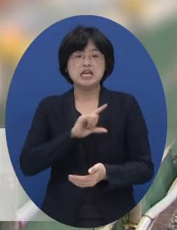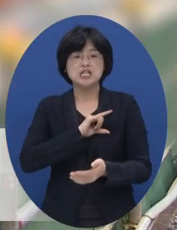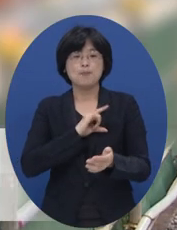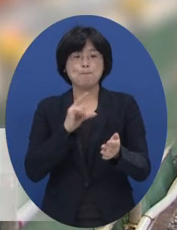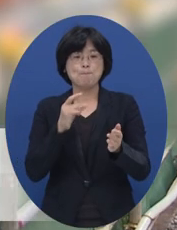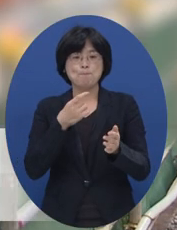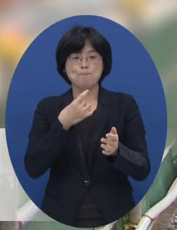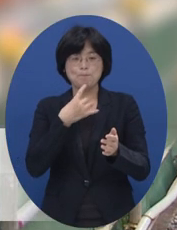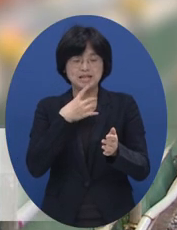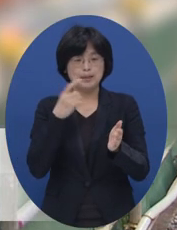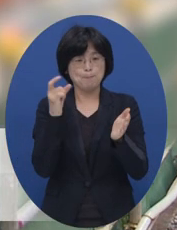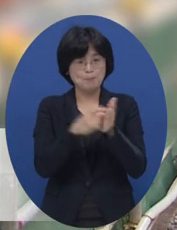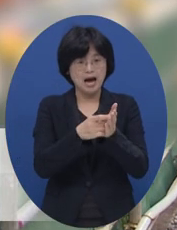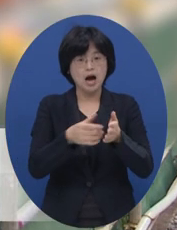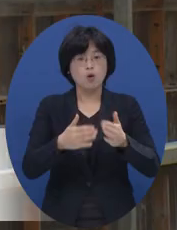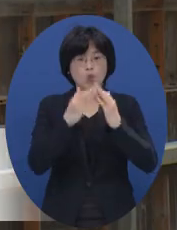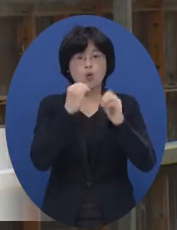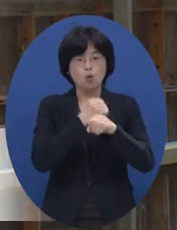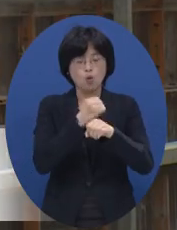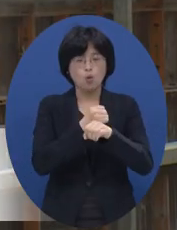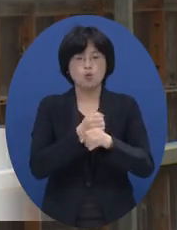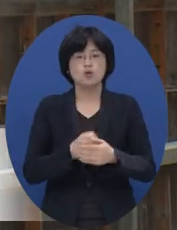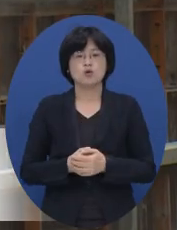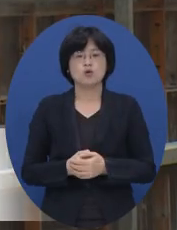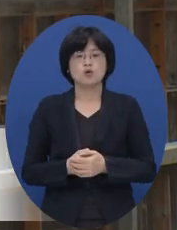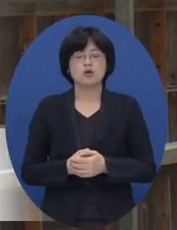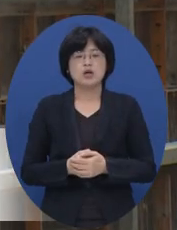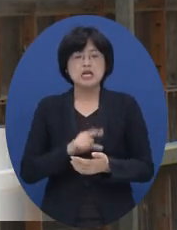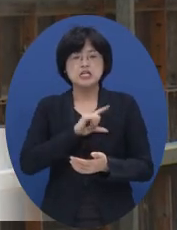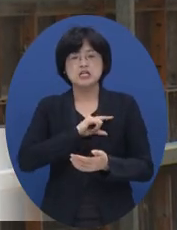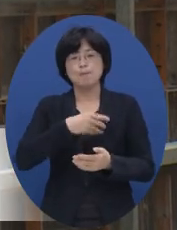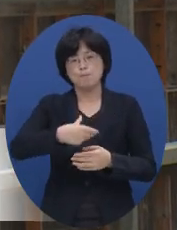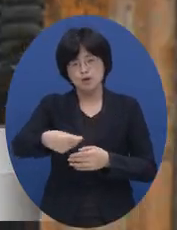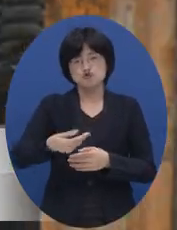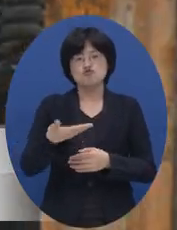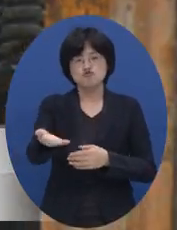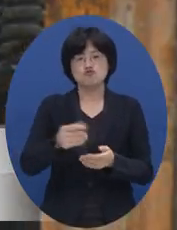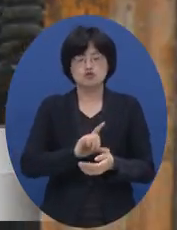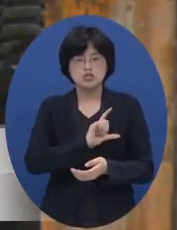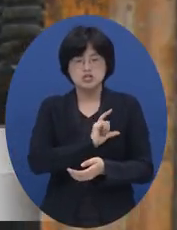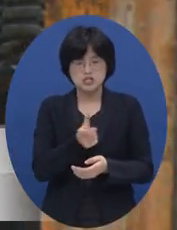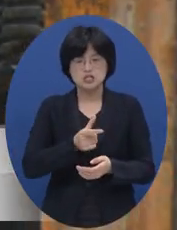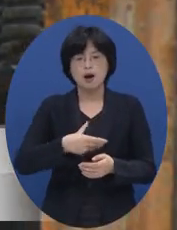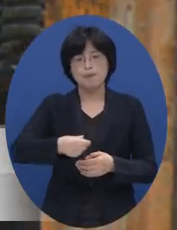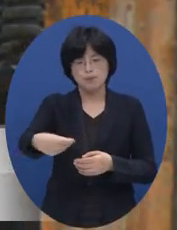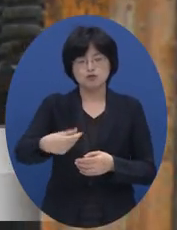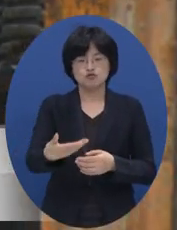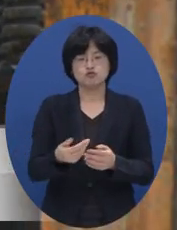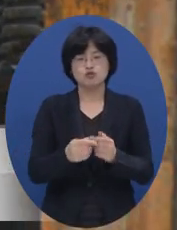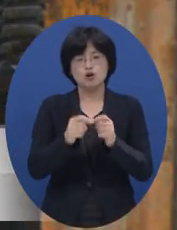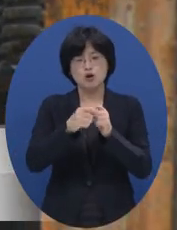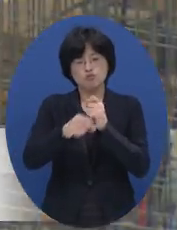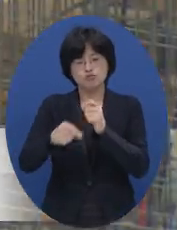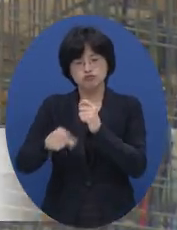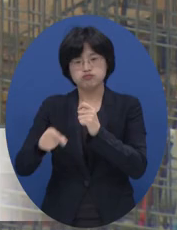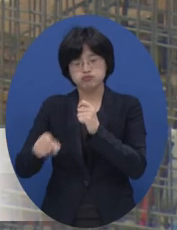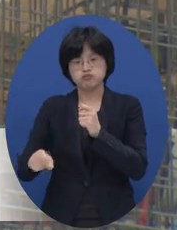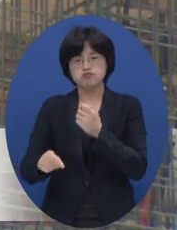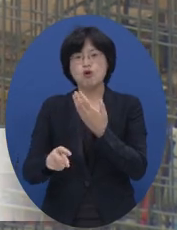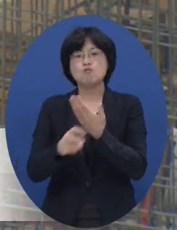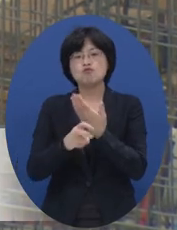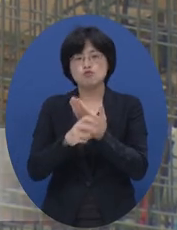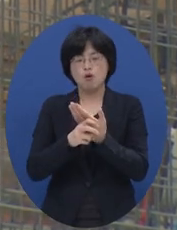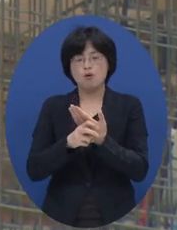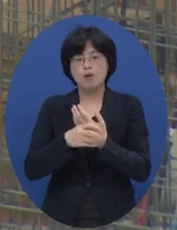수주 만을 위해 회사를 설립하거나 전 사러 명 의 되어 및 등록증 되어 일괄 하도급 등 위법행위를 통해 이득을